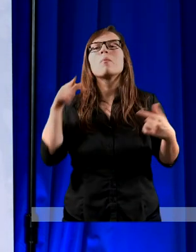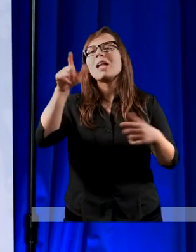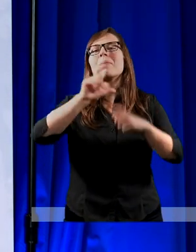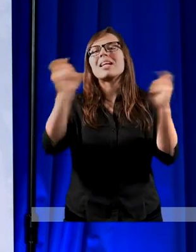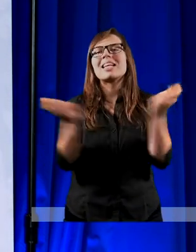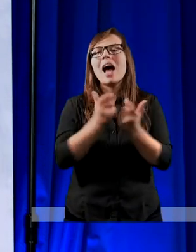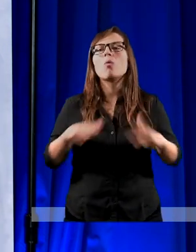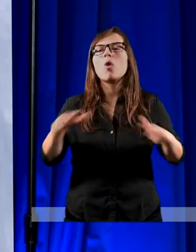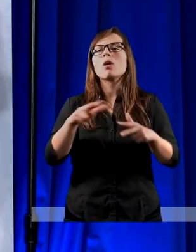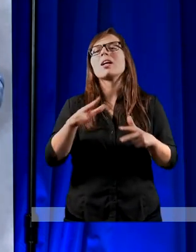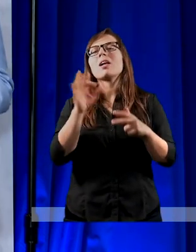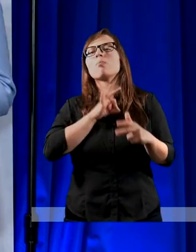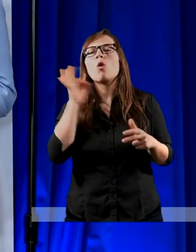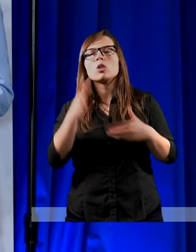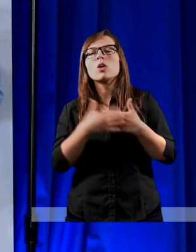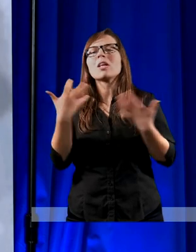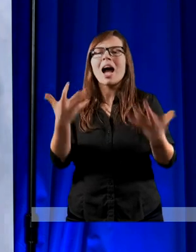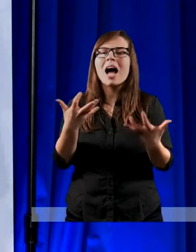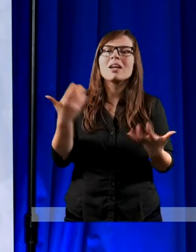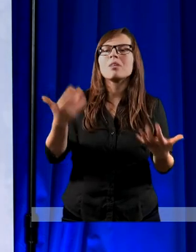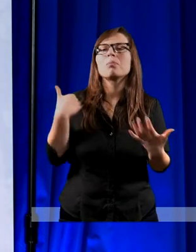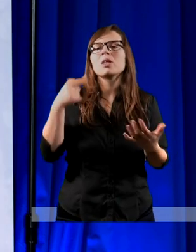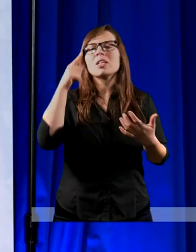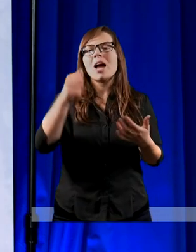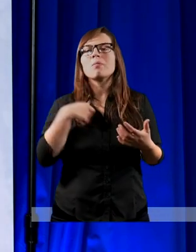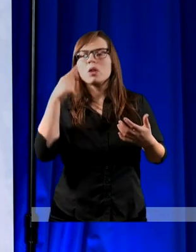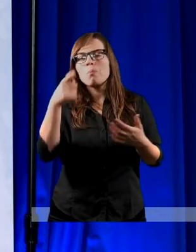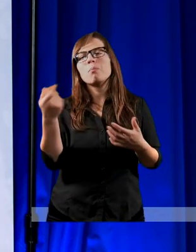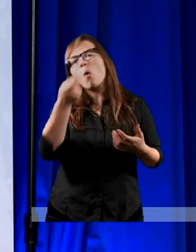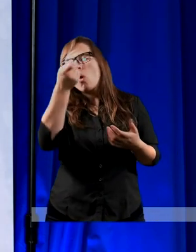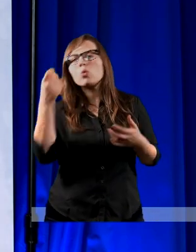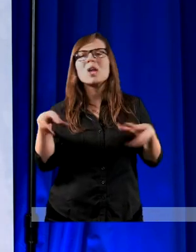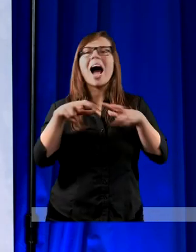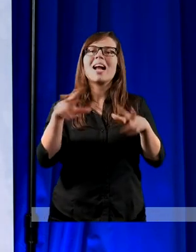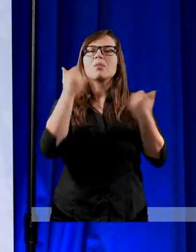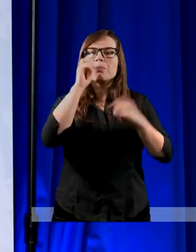tam z całą rodziną i akurat moja żona nie wszędzie chciała, żebyśmy się poruszali, bo